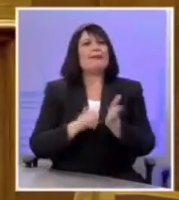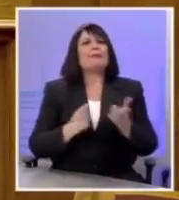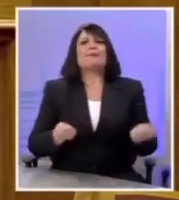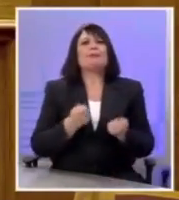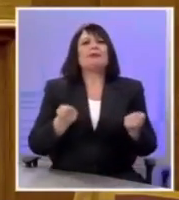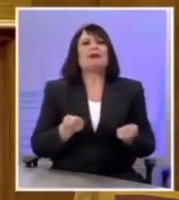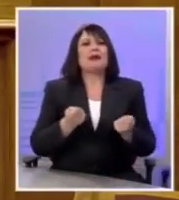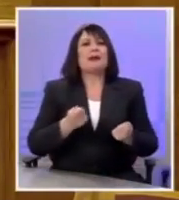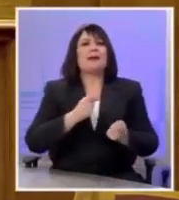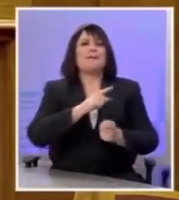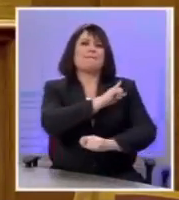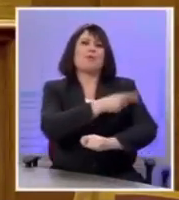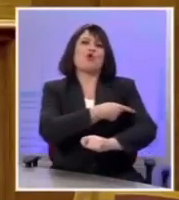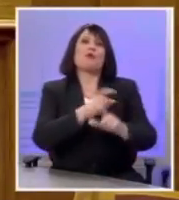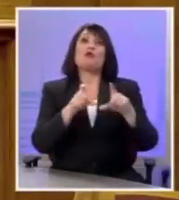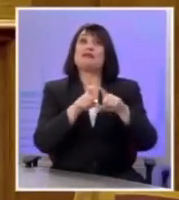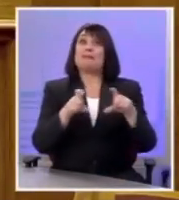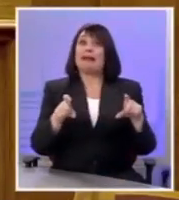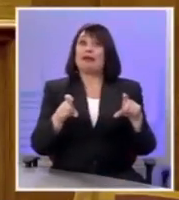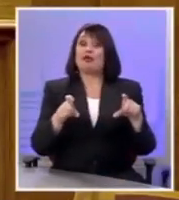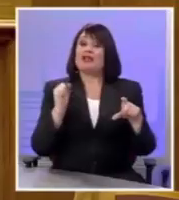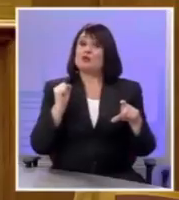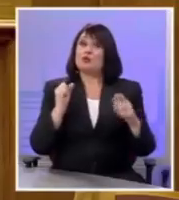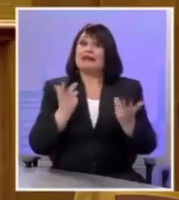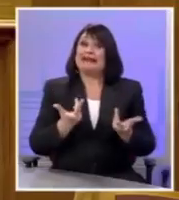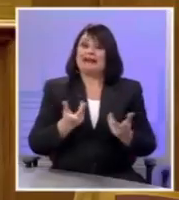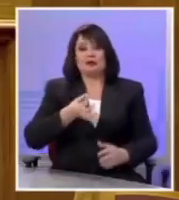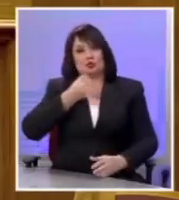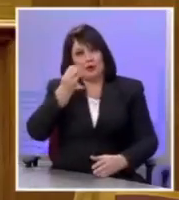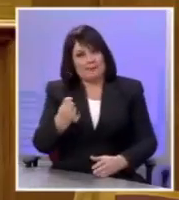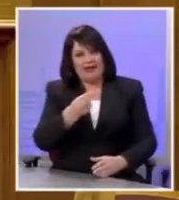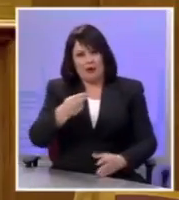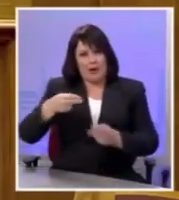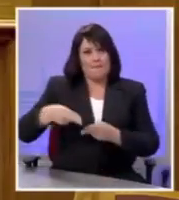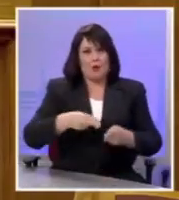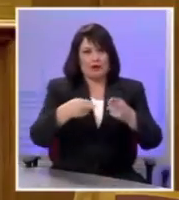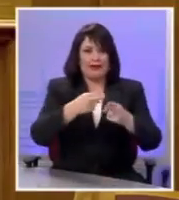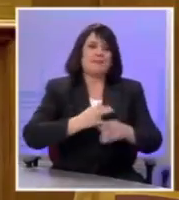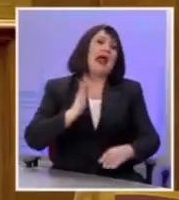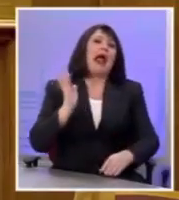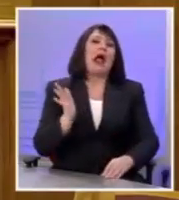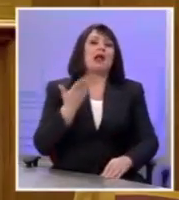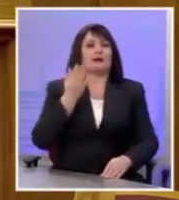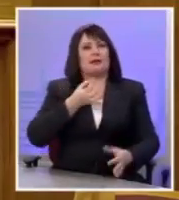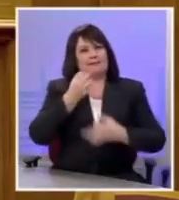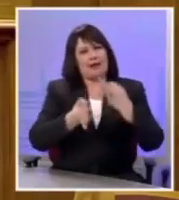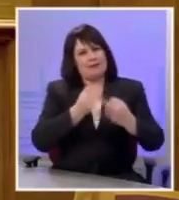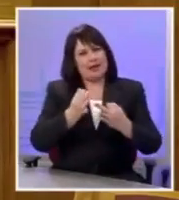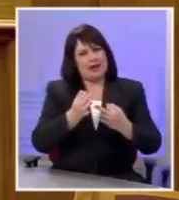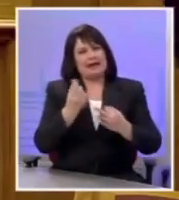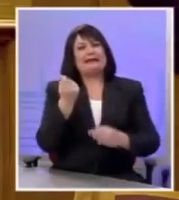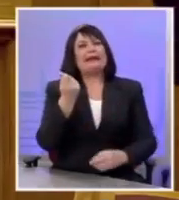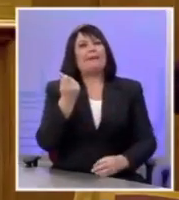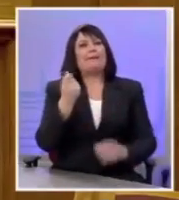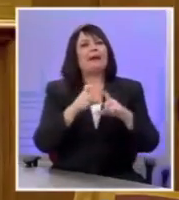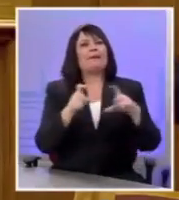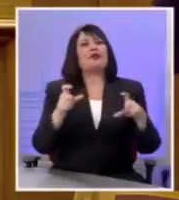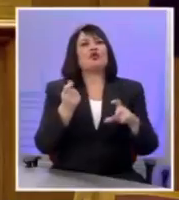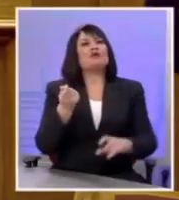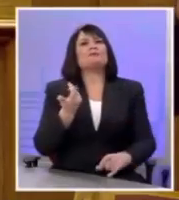κάνουμε με τις προνομιούχες μετοχές. Και είχα πει στον κύριο Θεοχάρη ότι αν λέγαμε ότι θα ήταν η τιμή που θα